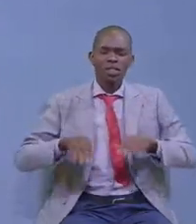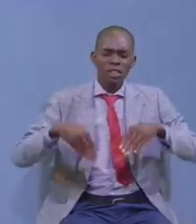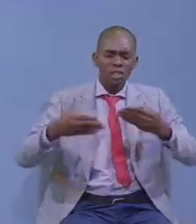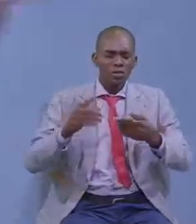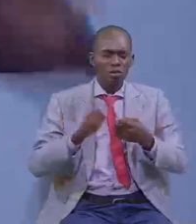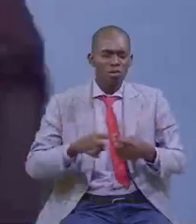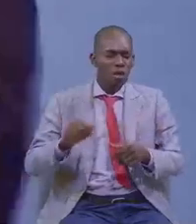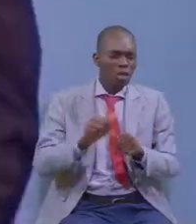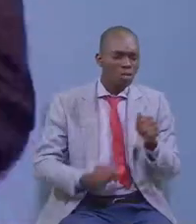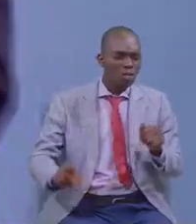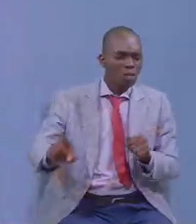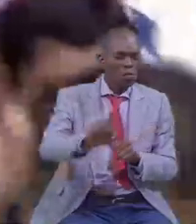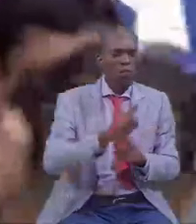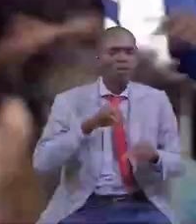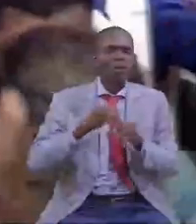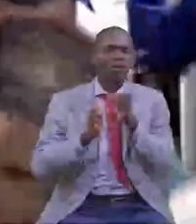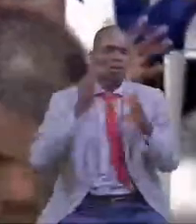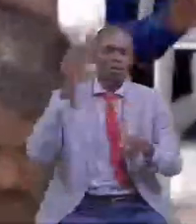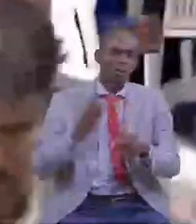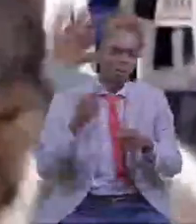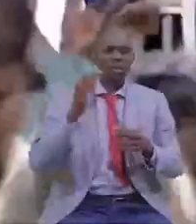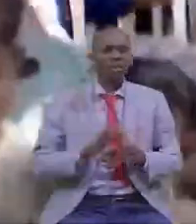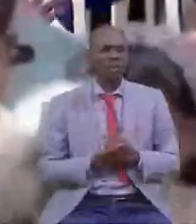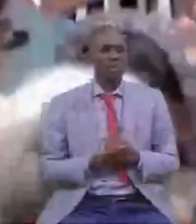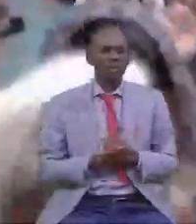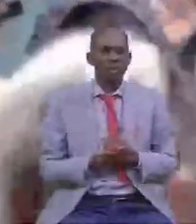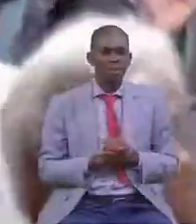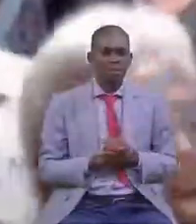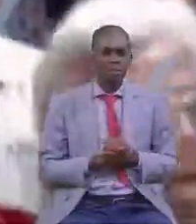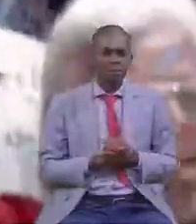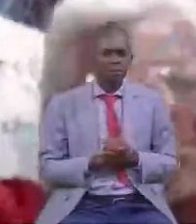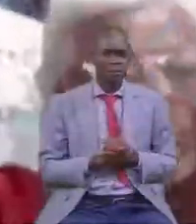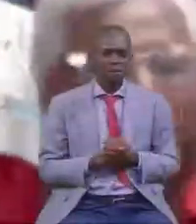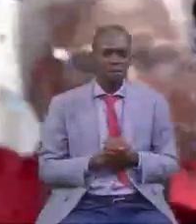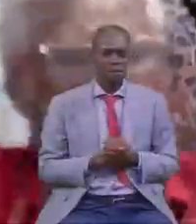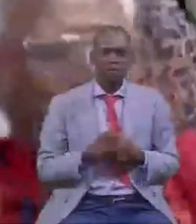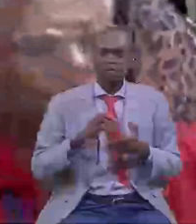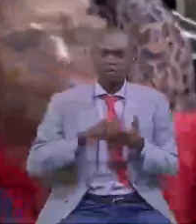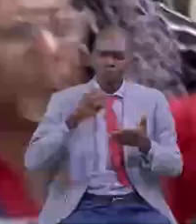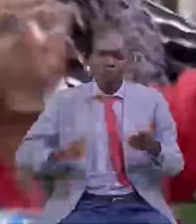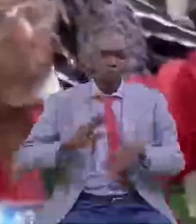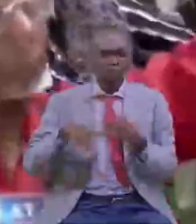Donne à chacun au nom de Jésus. Ôte toutes leurs craintes.